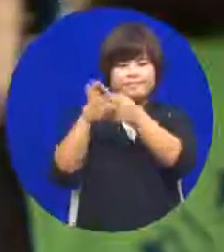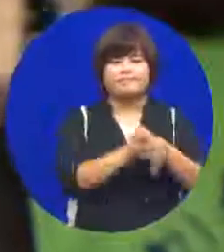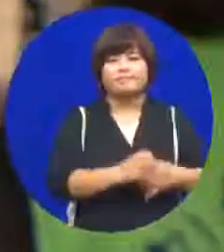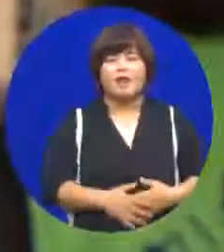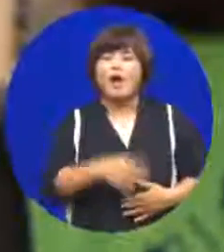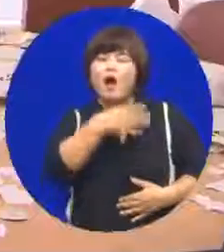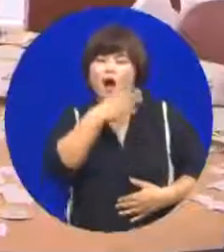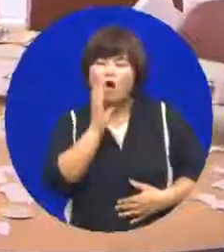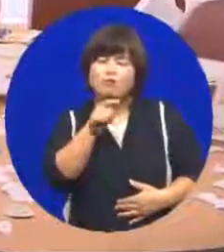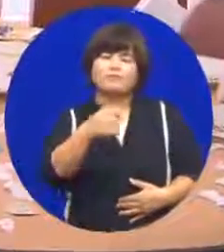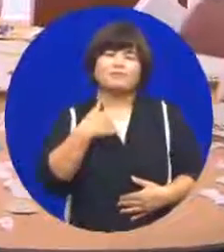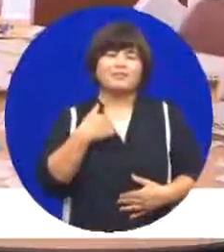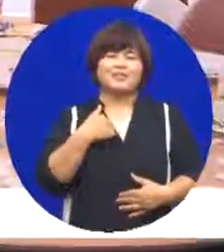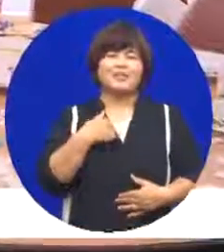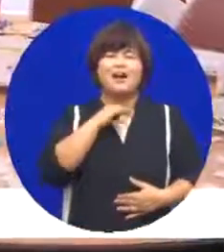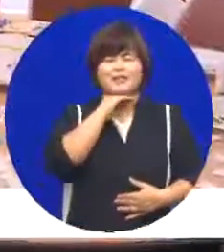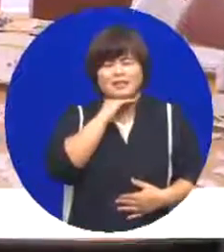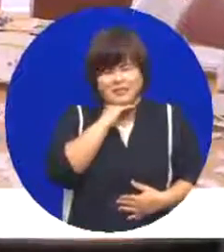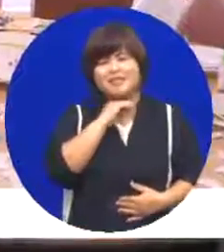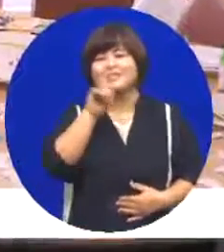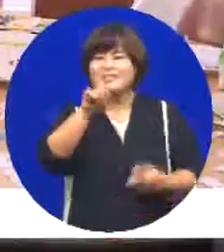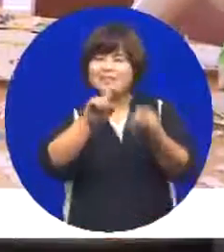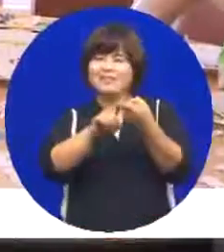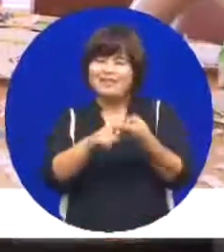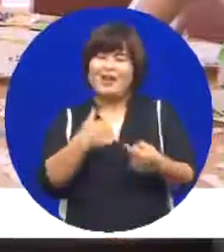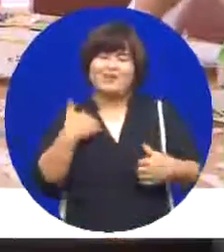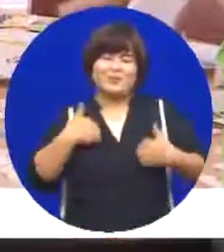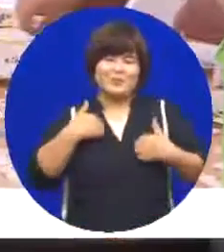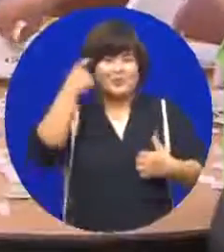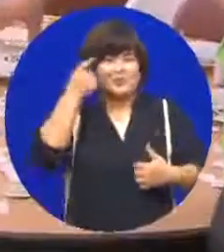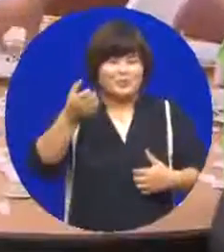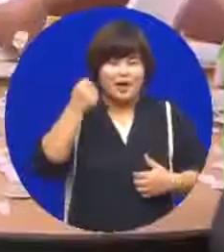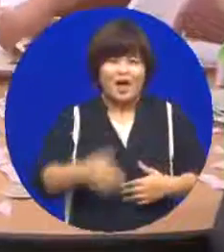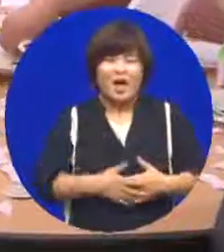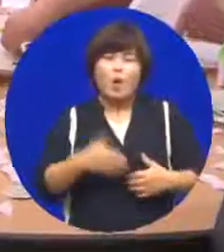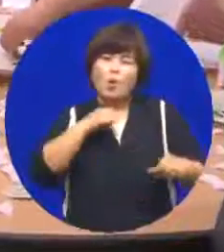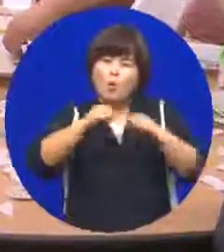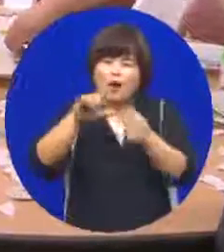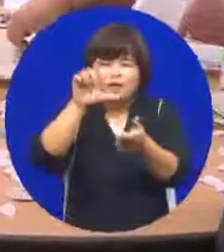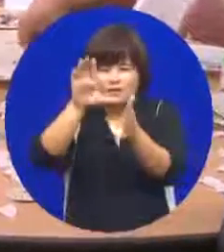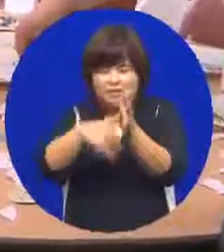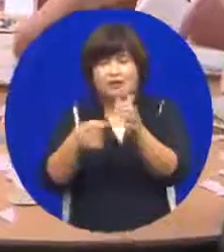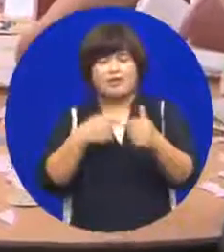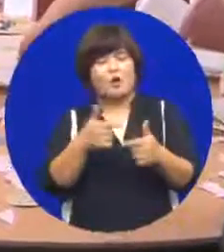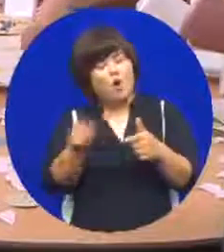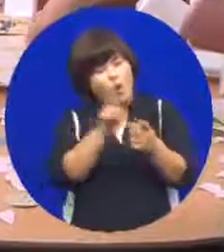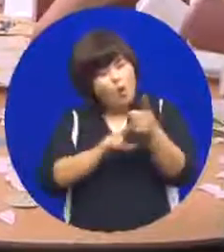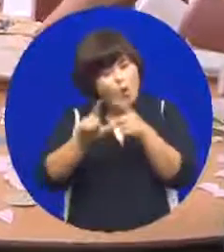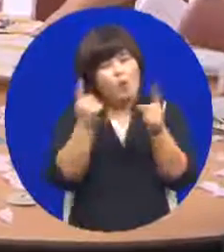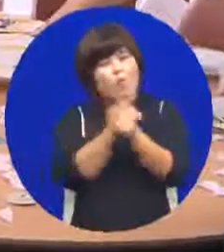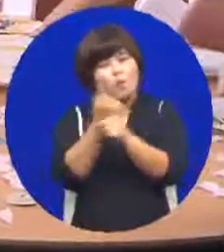않습니다. 어르신들이 저희를 기다리시는데 굉장히 기쁘고요. 활동할 때 같이 함께 참여하시면서